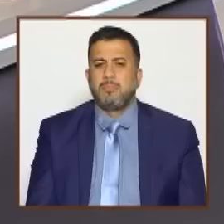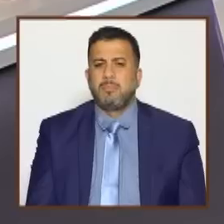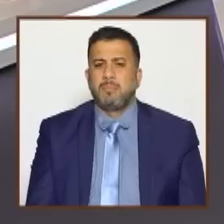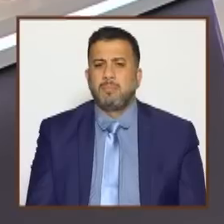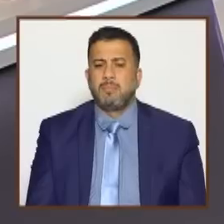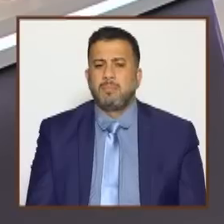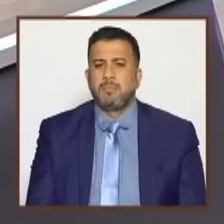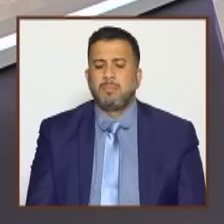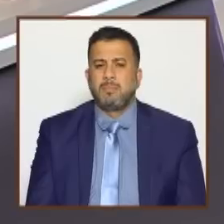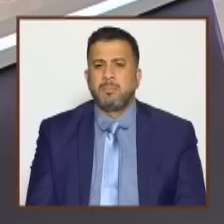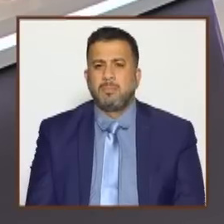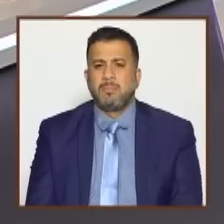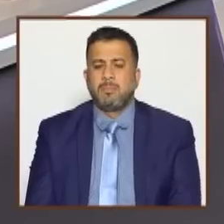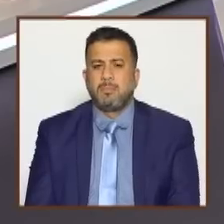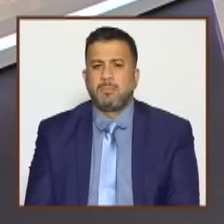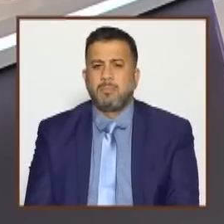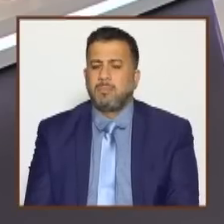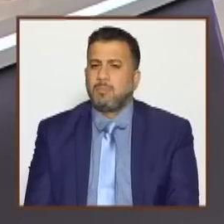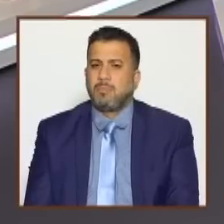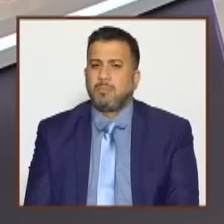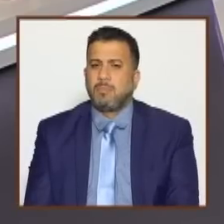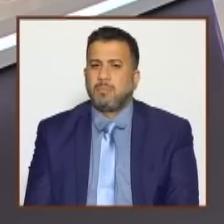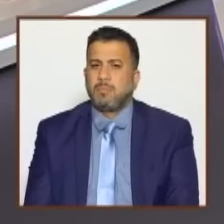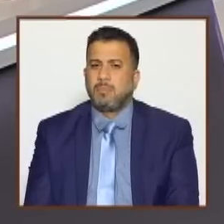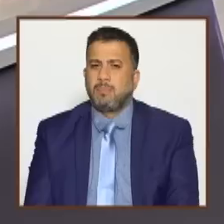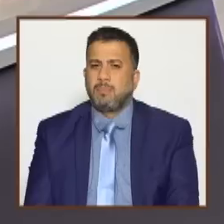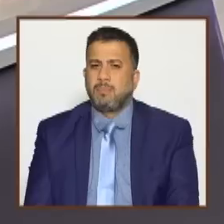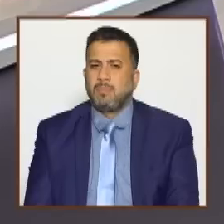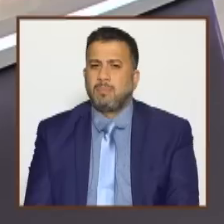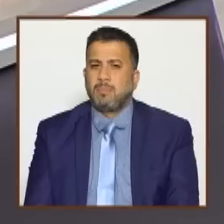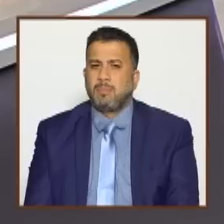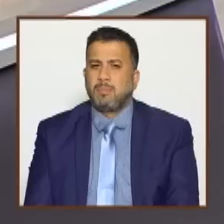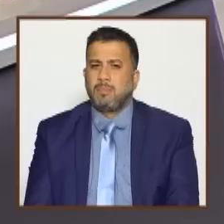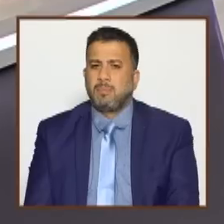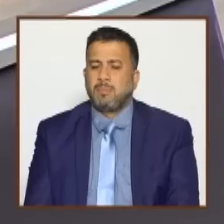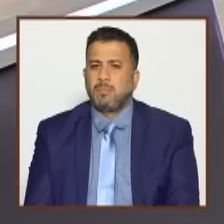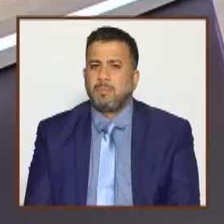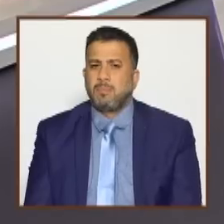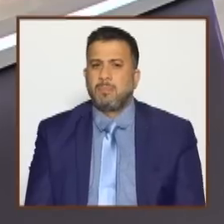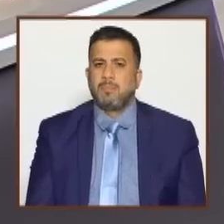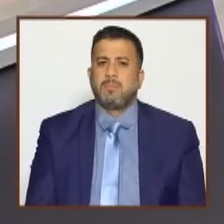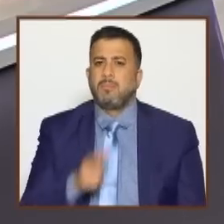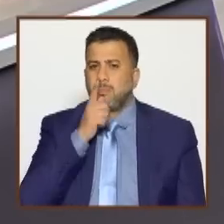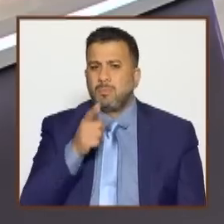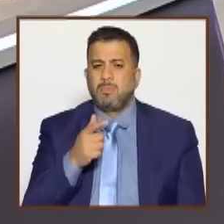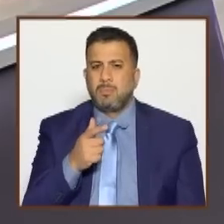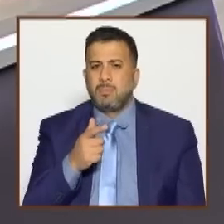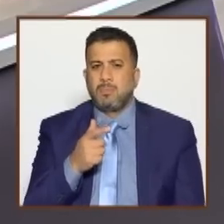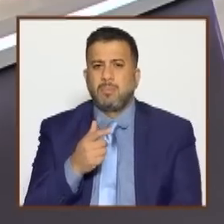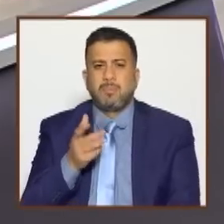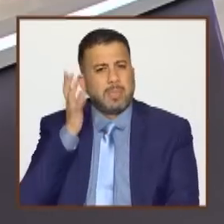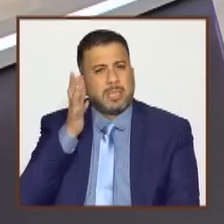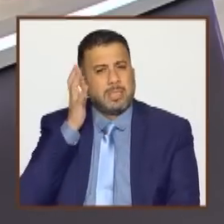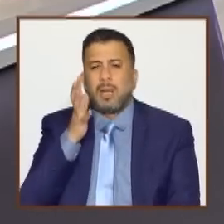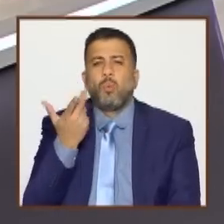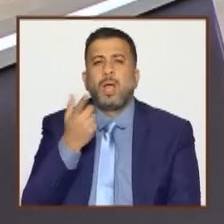هني أجلس أو أصلي ركعتين أو أقرأ قرآن؟ هذه أي